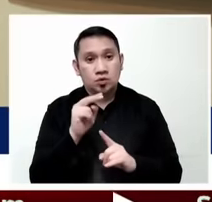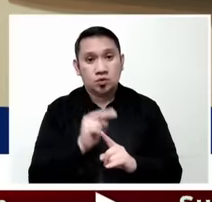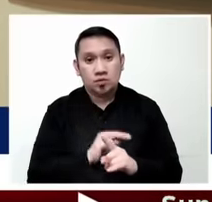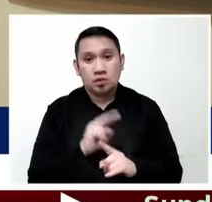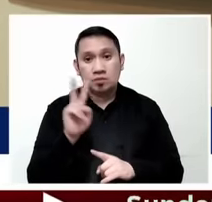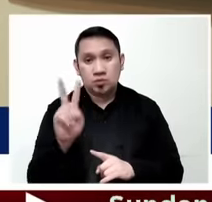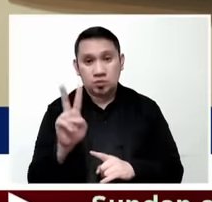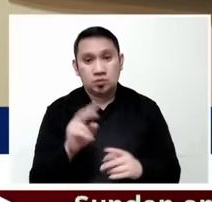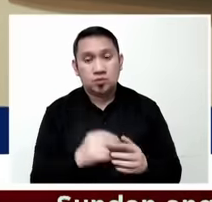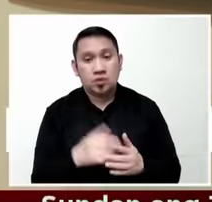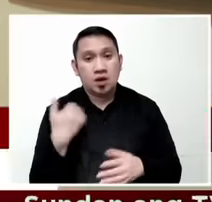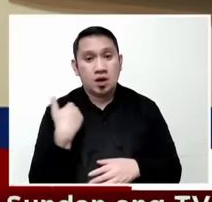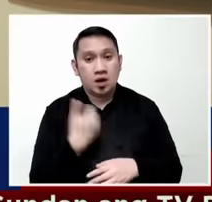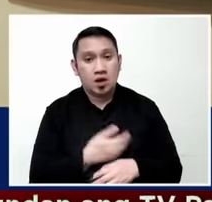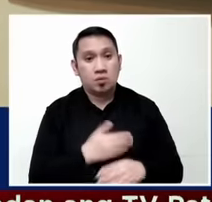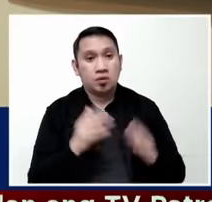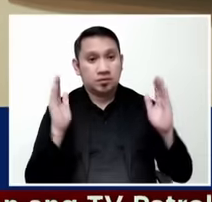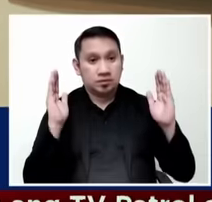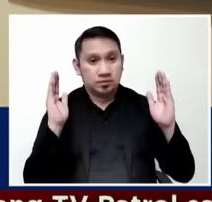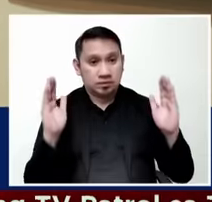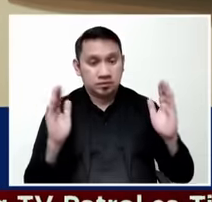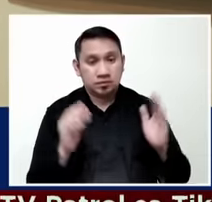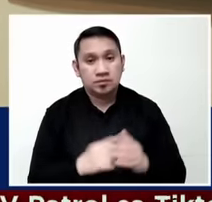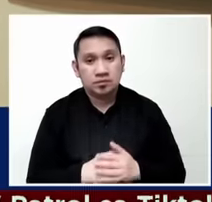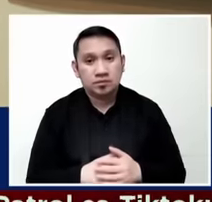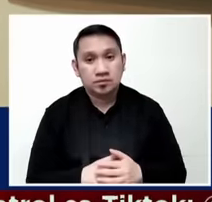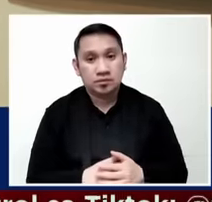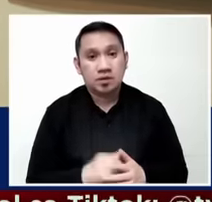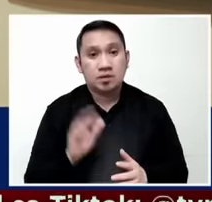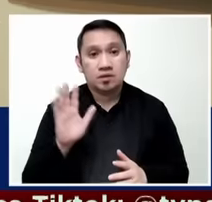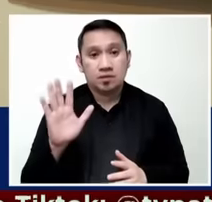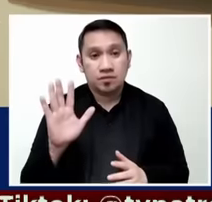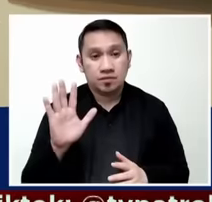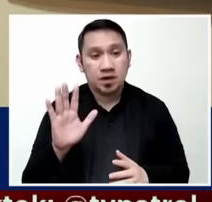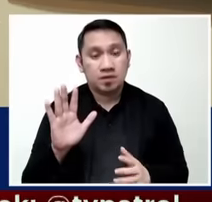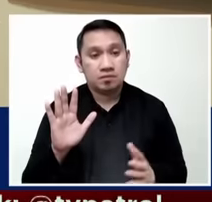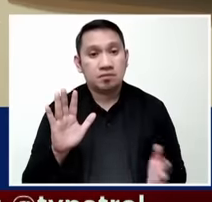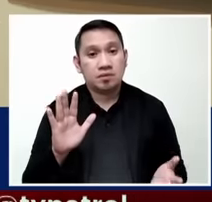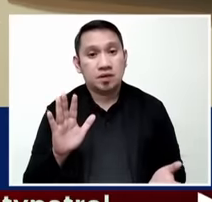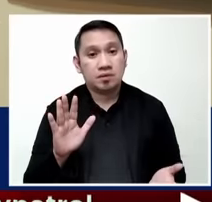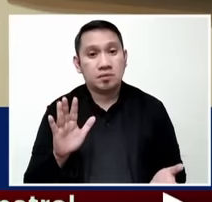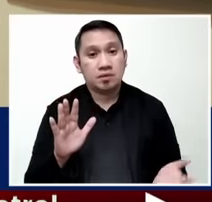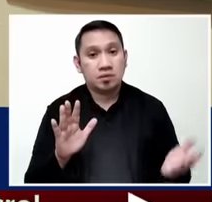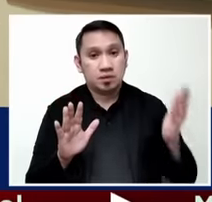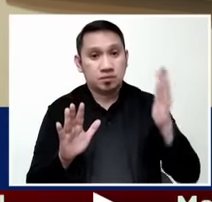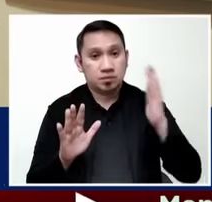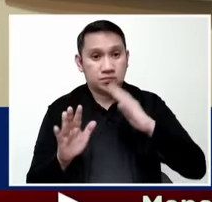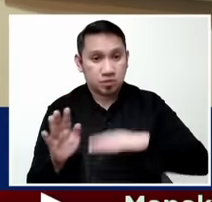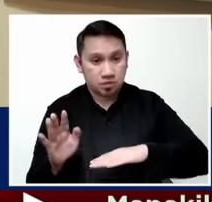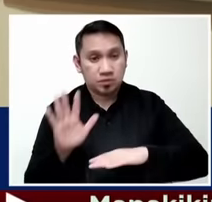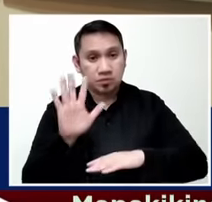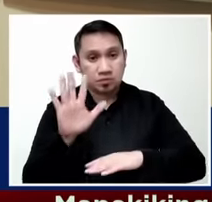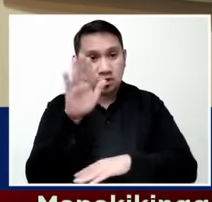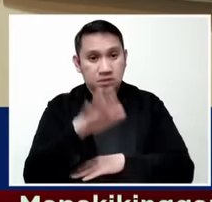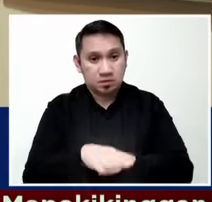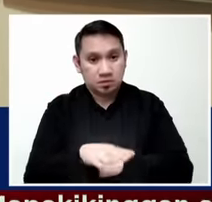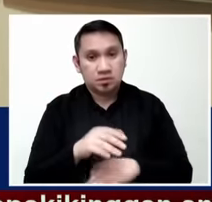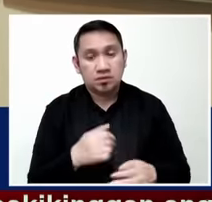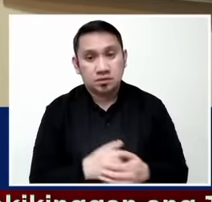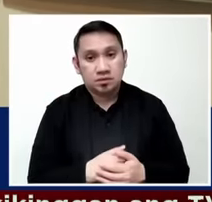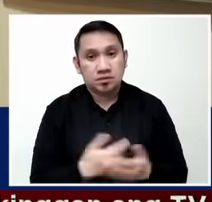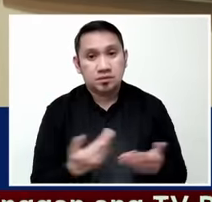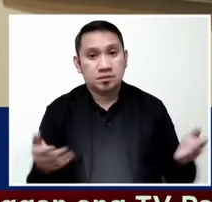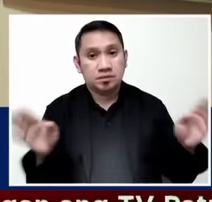yung ating pinaka-operation po. It is 5 a.m. from 5 a.m. to 5 p.m. po yung ating pagbubukas at pagsasara